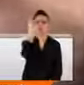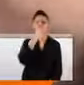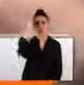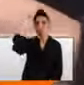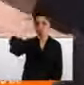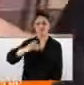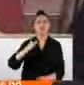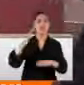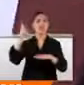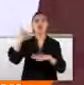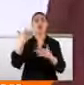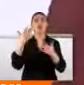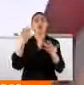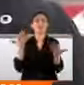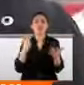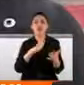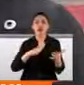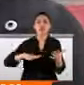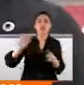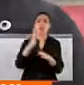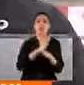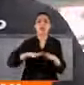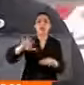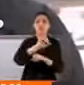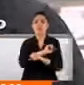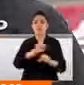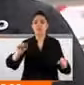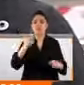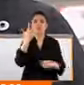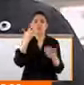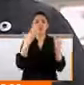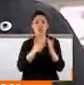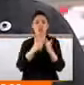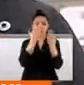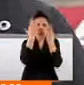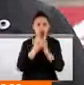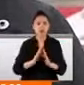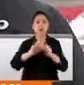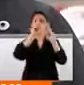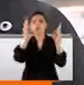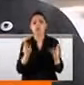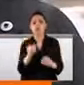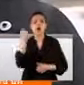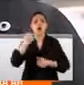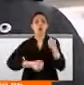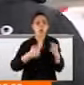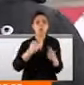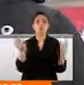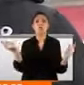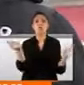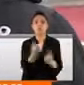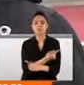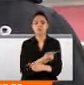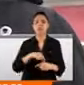Ellerinde avuçlarında ne varsa kaybettiler. Daireler gitti. En az 3 tane daire, dükkan, araba,